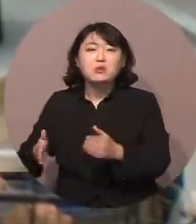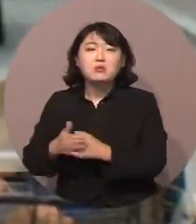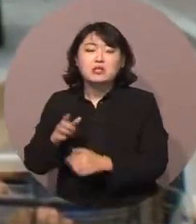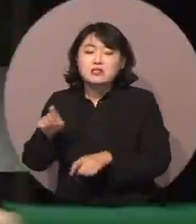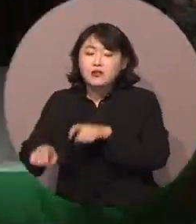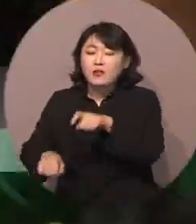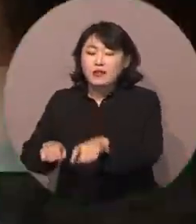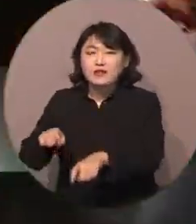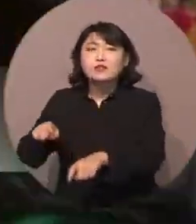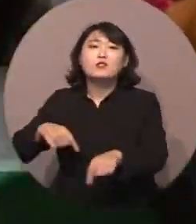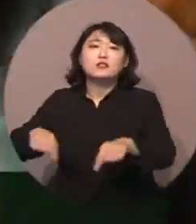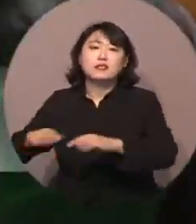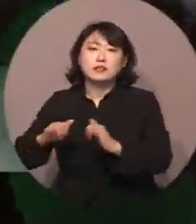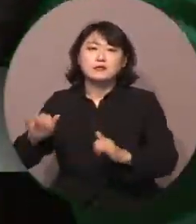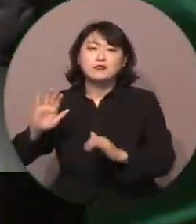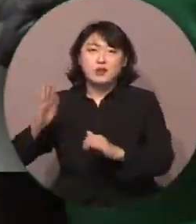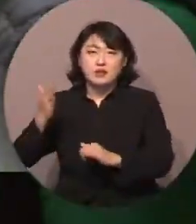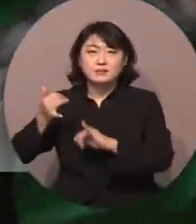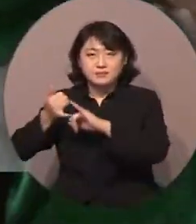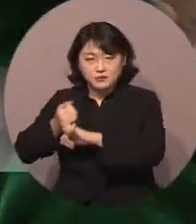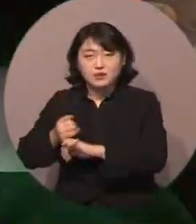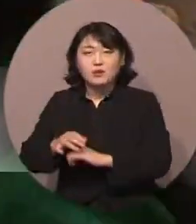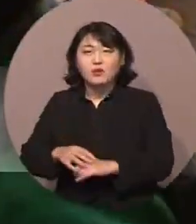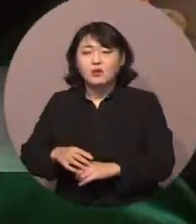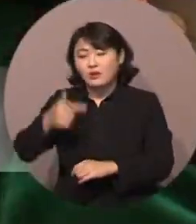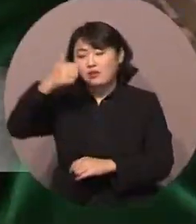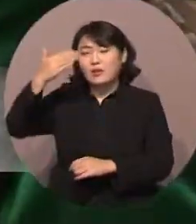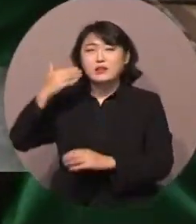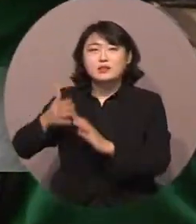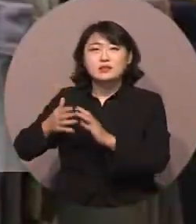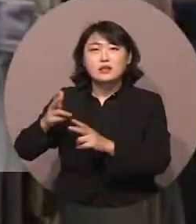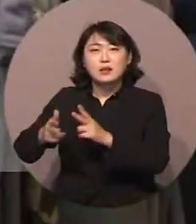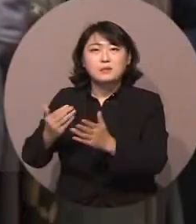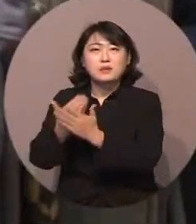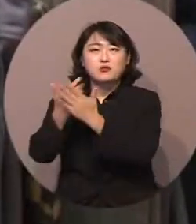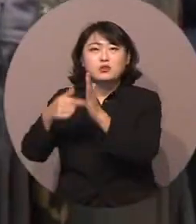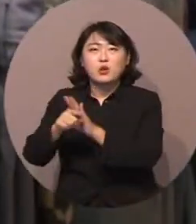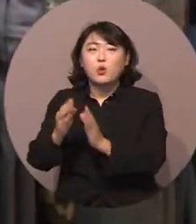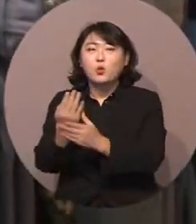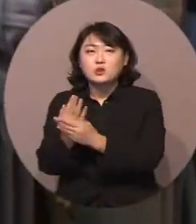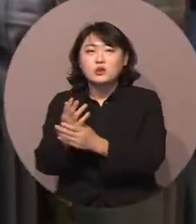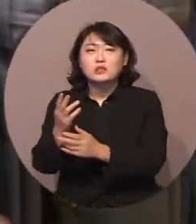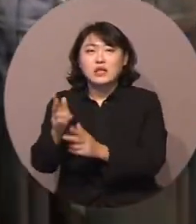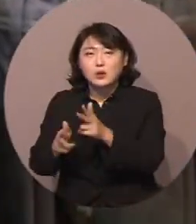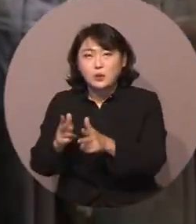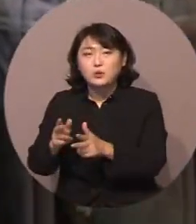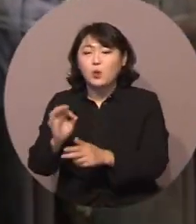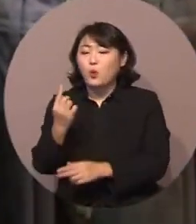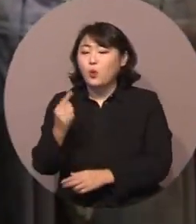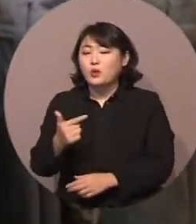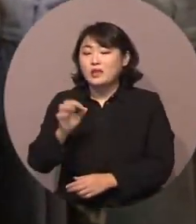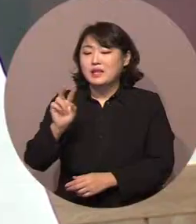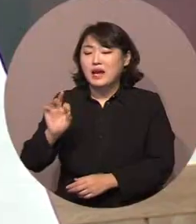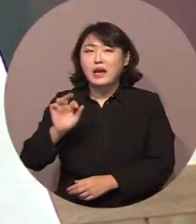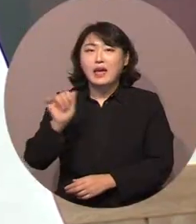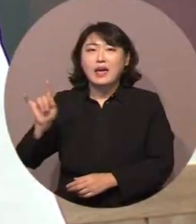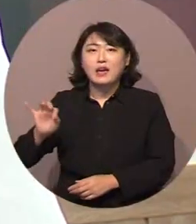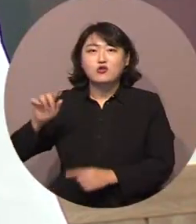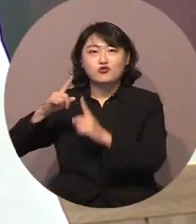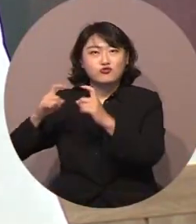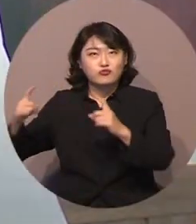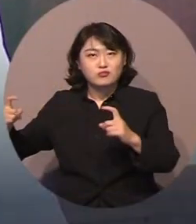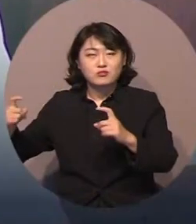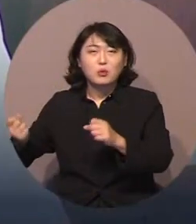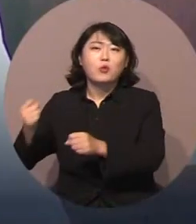되겠다며 원도심 활성화를 위해 온천 산업 재생과 온양 행궁 보건 등을 공약했습니다 국가의